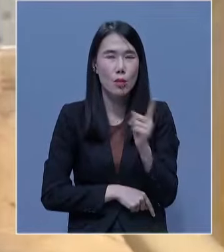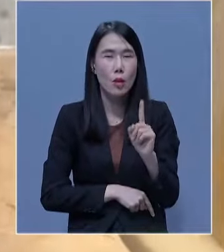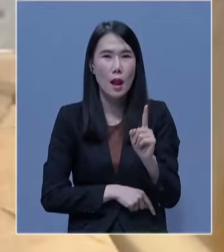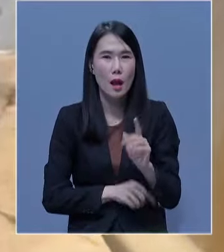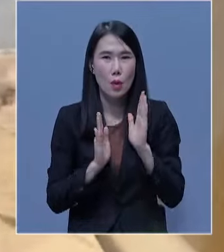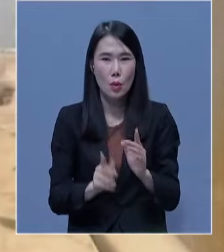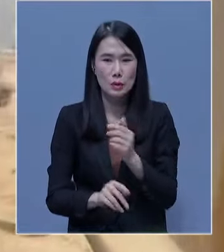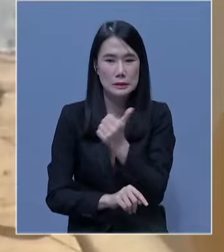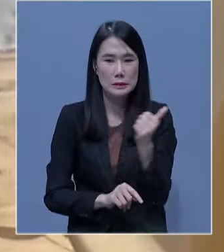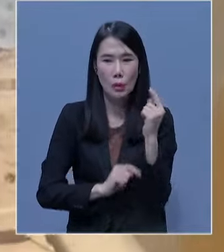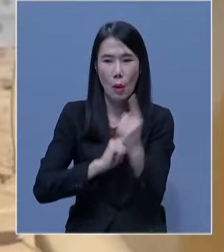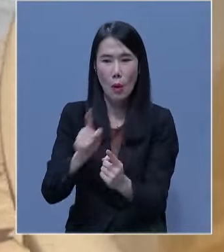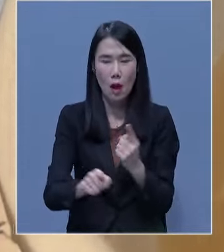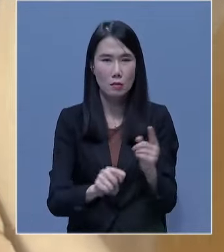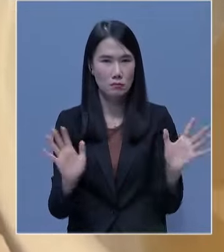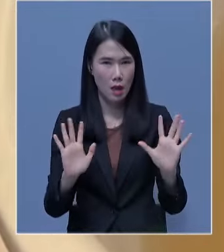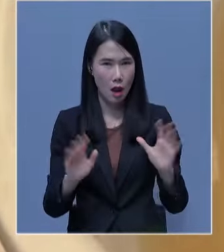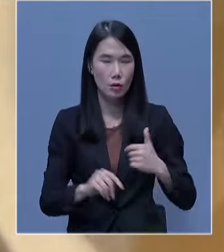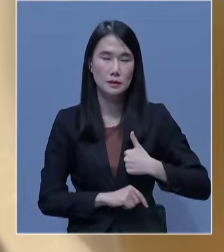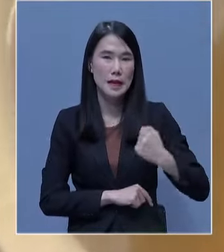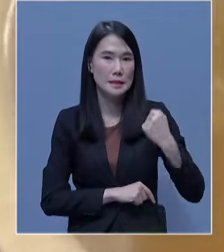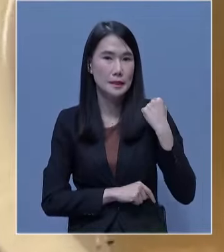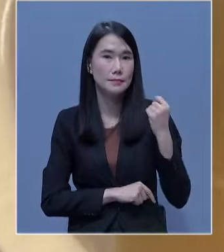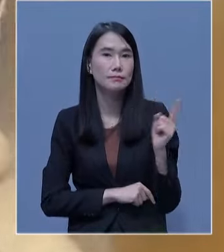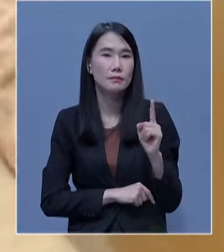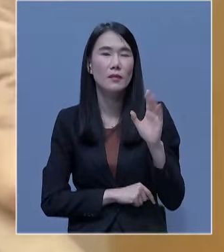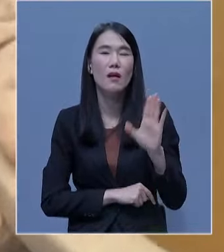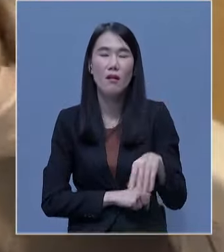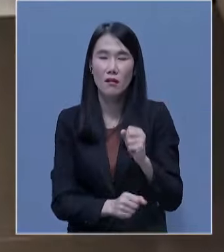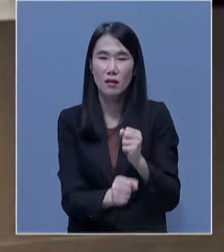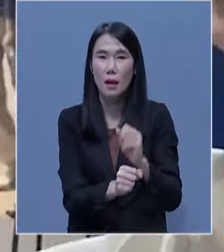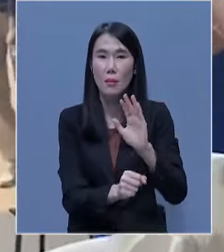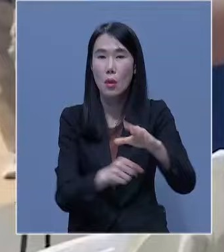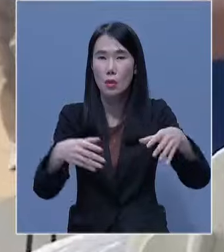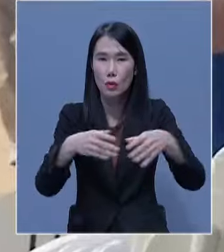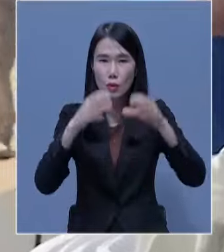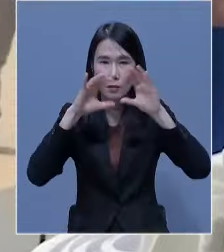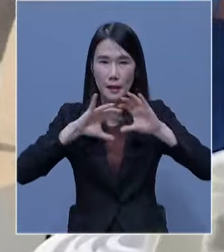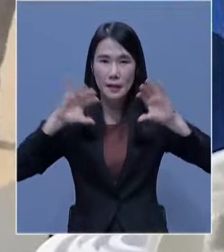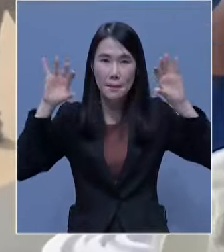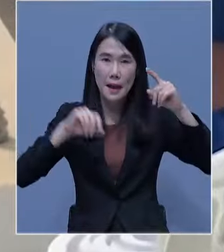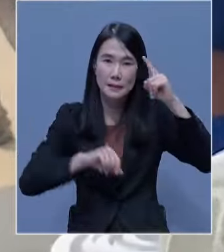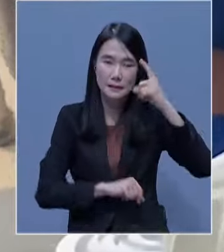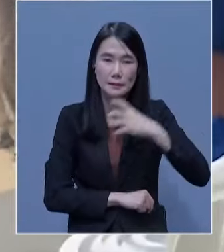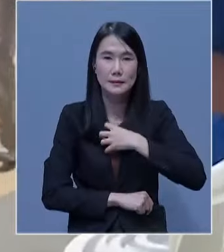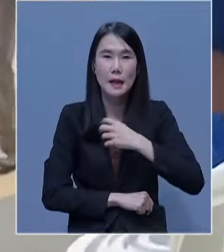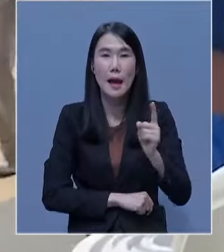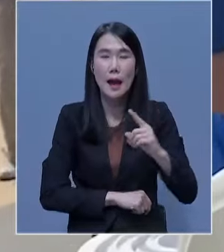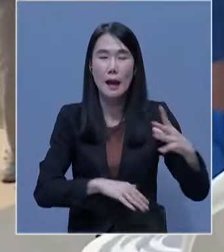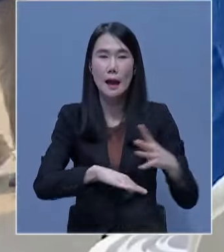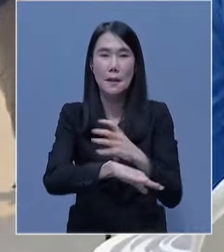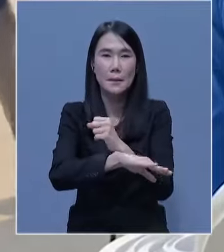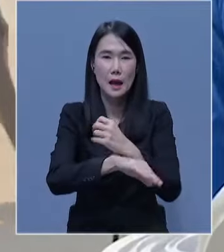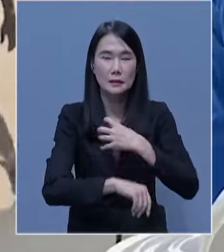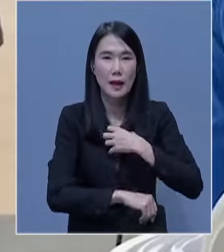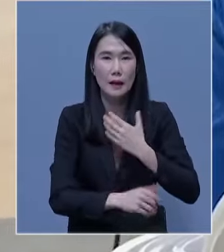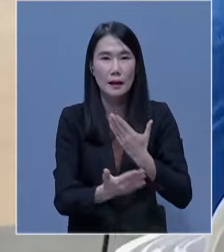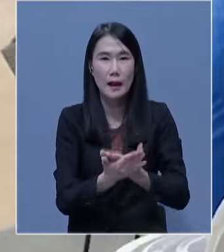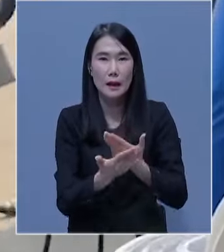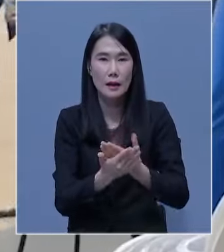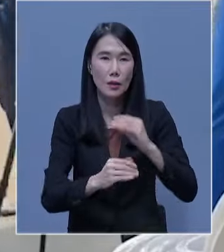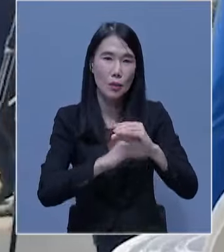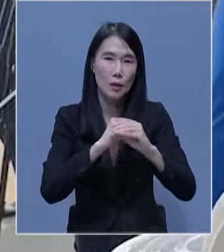ะฉะนั้นคุณหมอวรงบอกว่าก็เลยมั่นใจนะว่าการกระทำของรัฐบาลในครั้งนี้เป็นการหวังผลทางการเมืองเพื่อฟอกขาวโคร